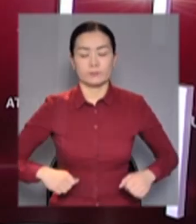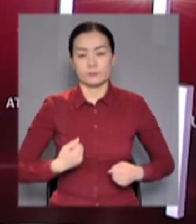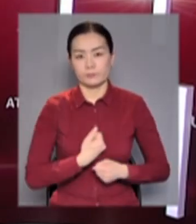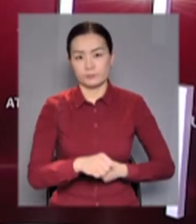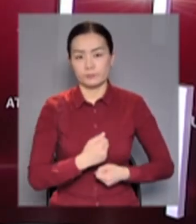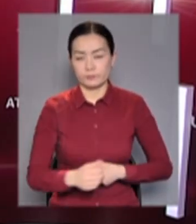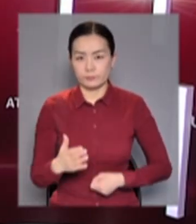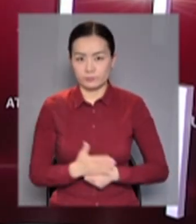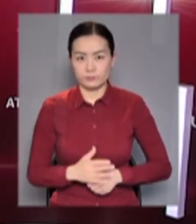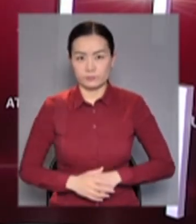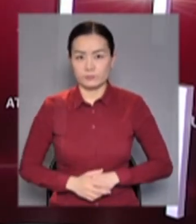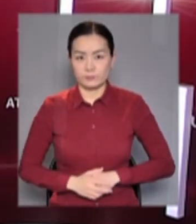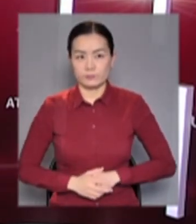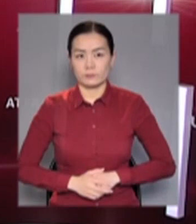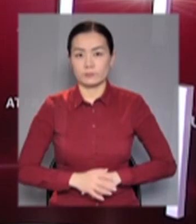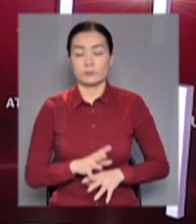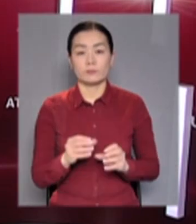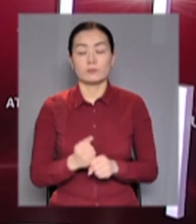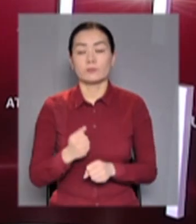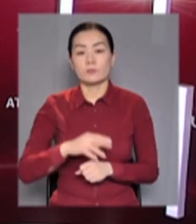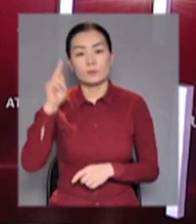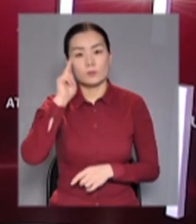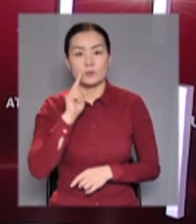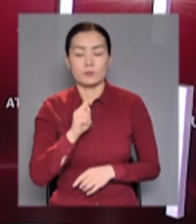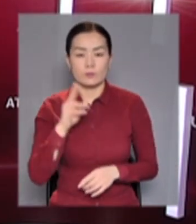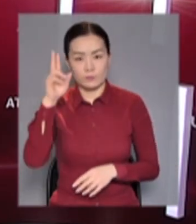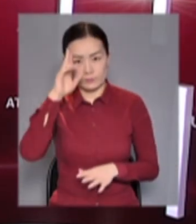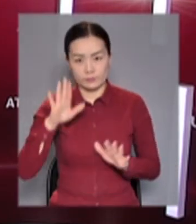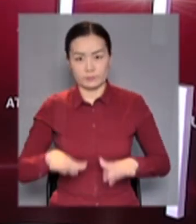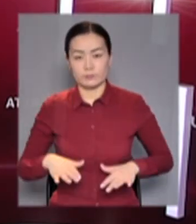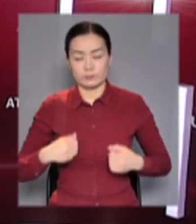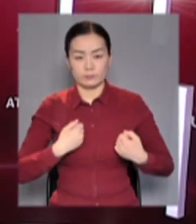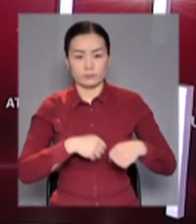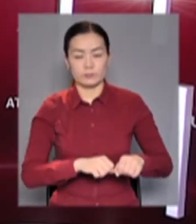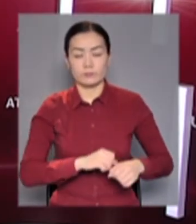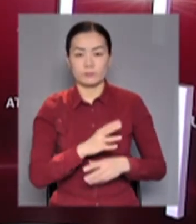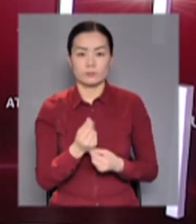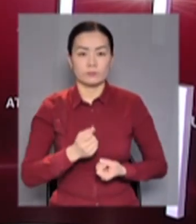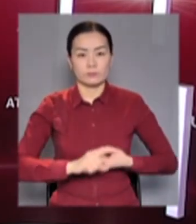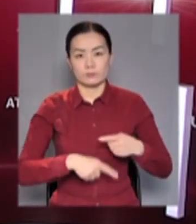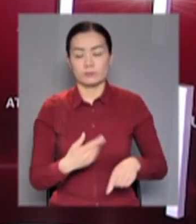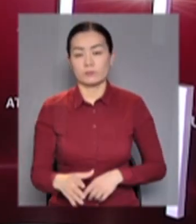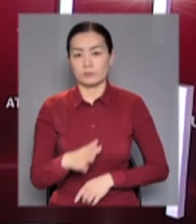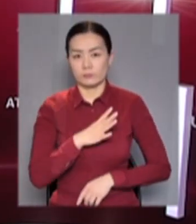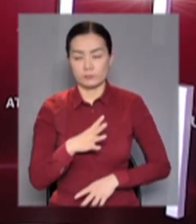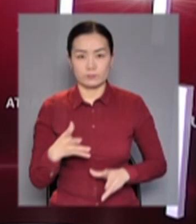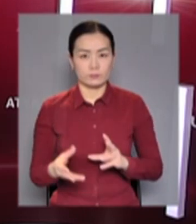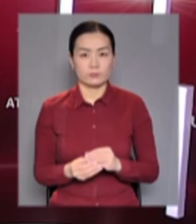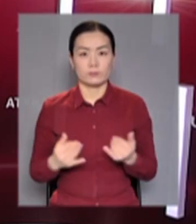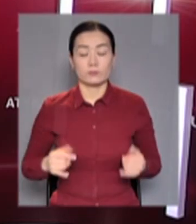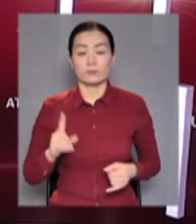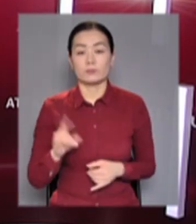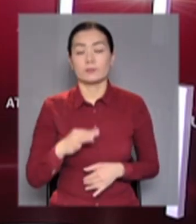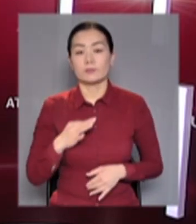балаларға әлімжеттік көрсеткен. Масқара, сабақтан тыс уақытта әжетханаға кіргізіп, тепкінің астына алып ақша боп салайды. Соның кесірінен